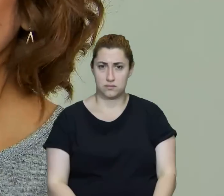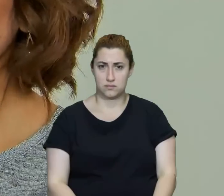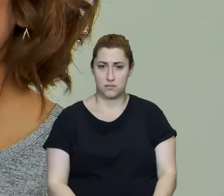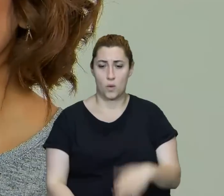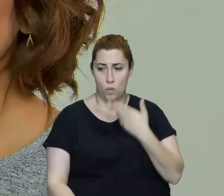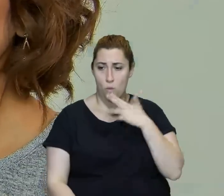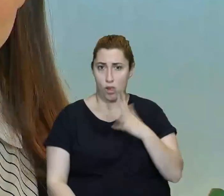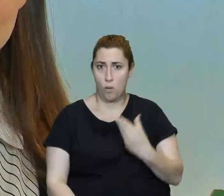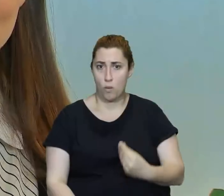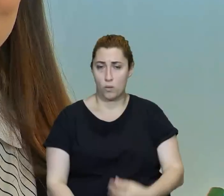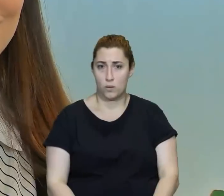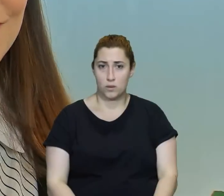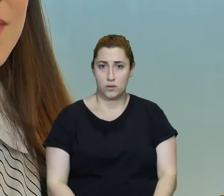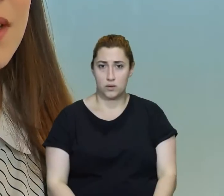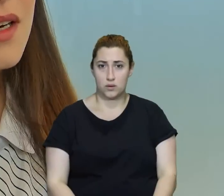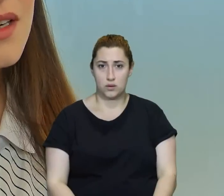Öğlen oldu.